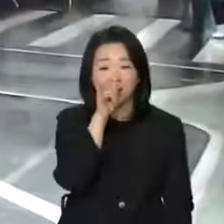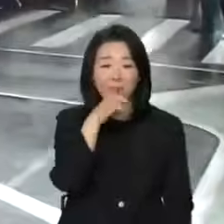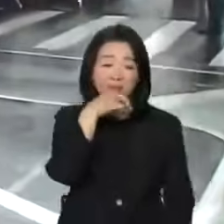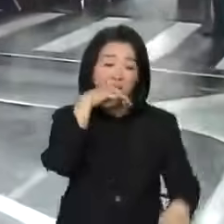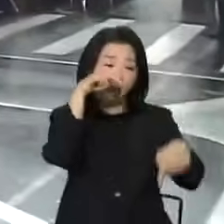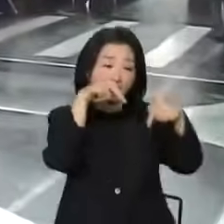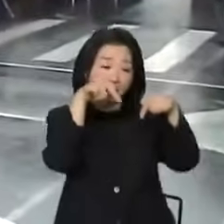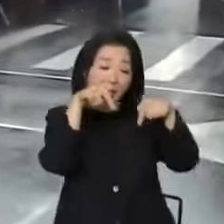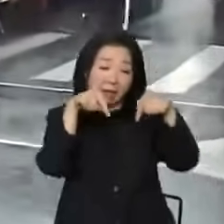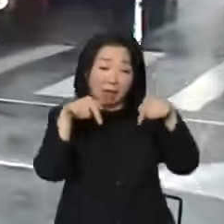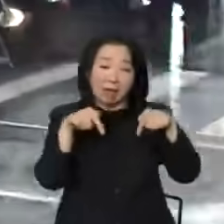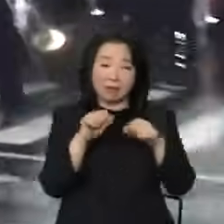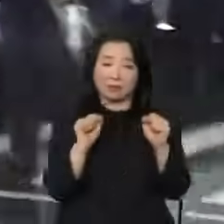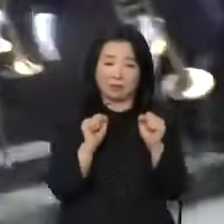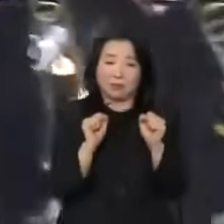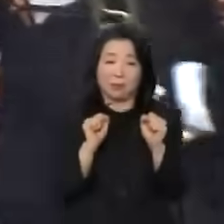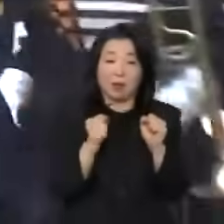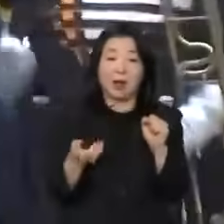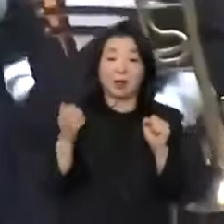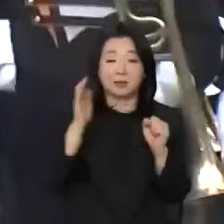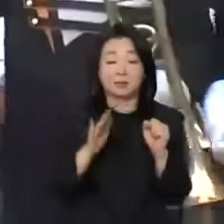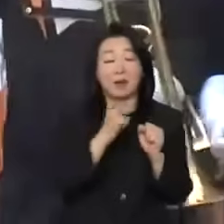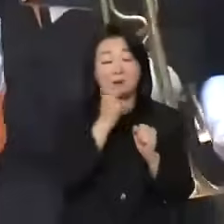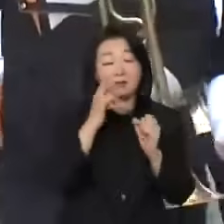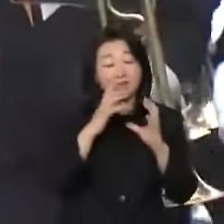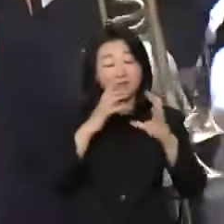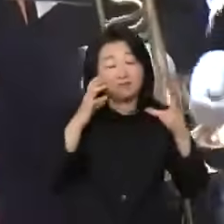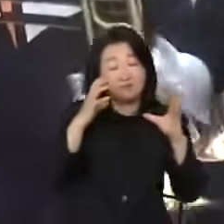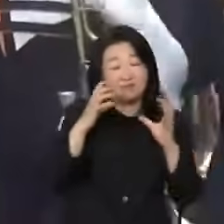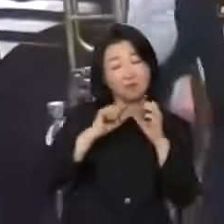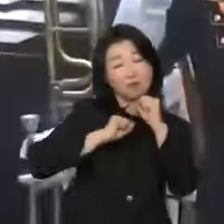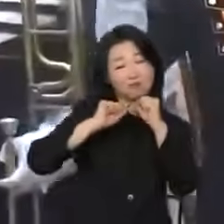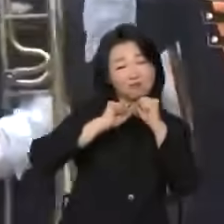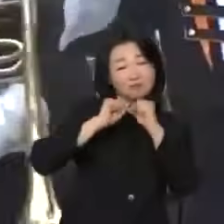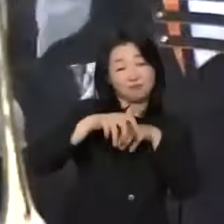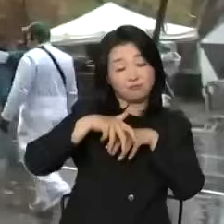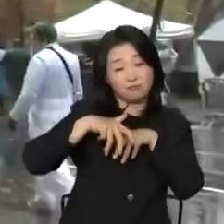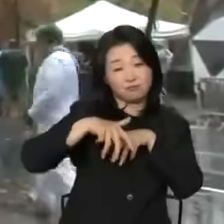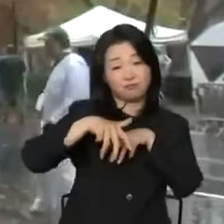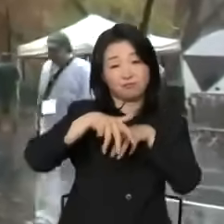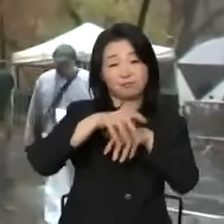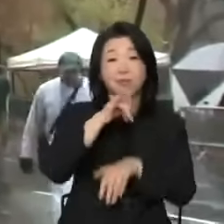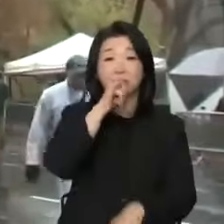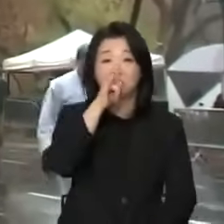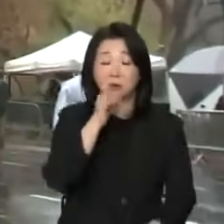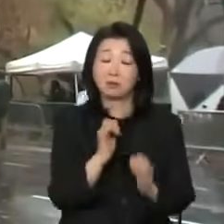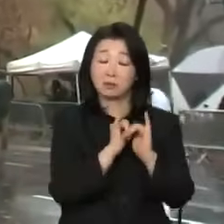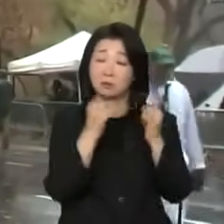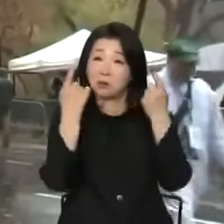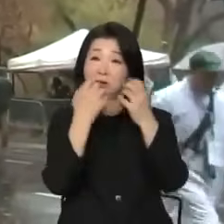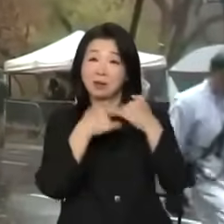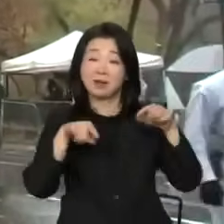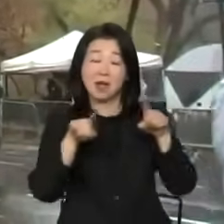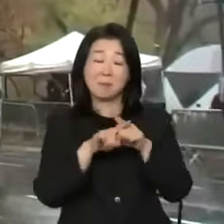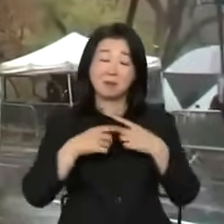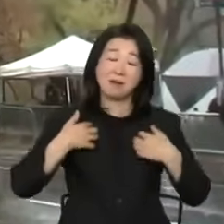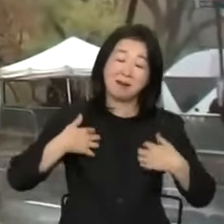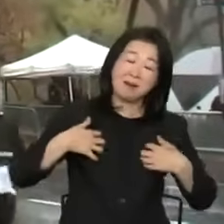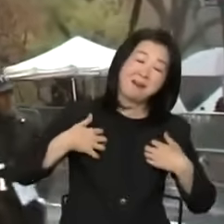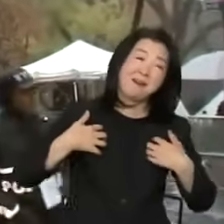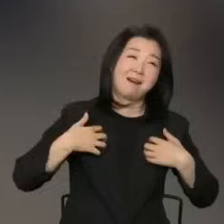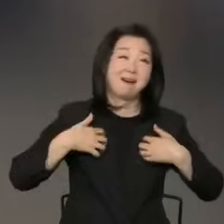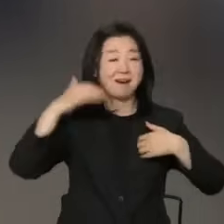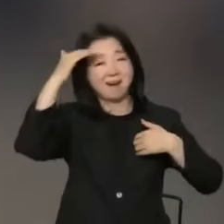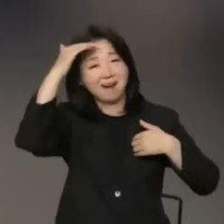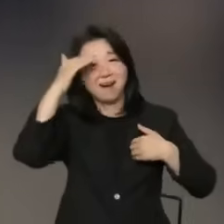내리는 쌀쌀한 날씨였지만 대형 풍선과 군악대 등의 행렬이 이어져 시민과 관광객들이 축제 분위기를